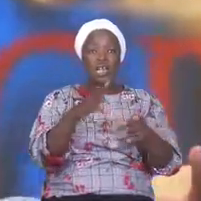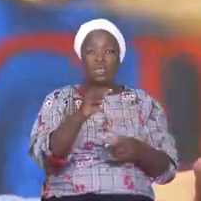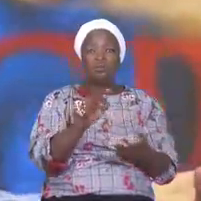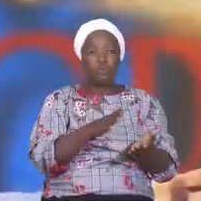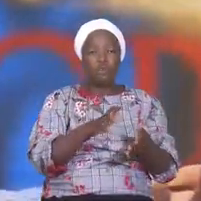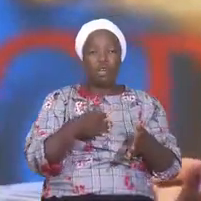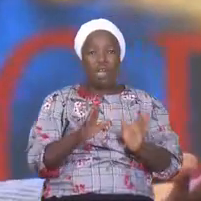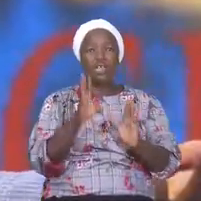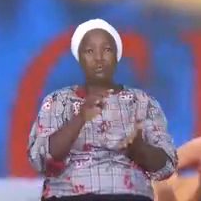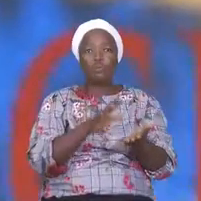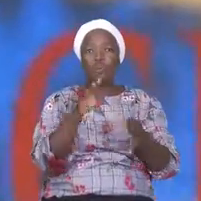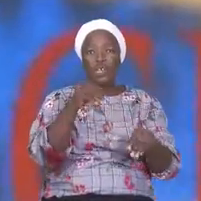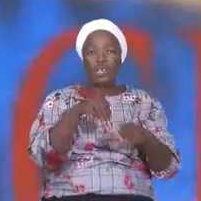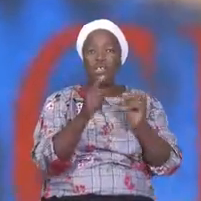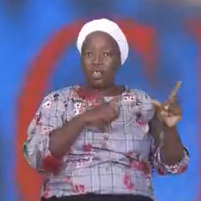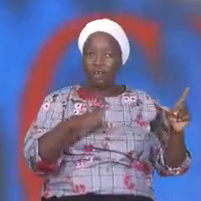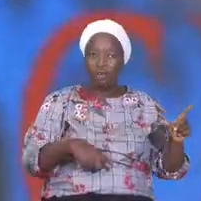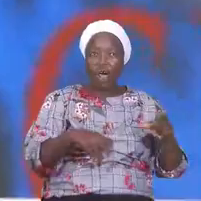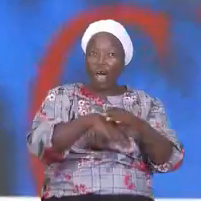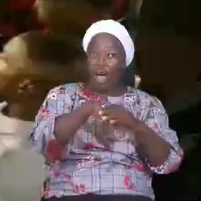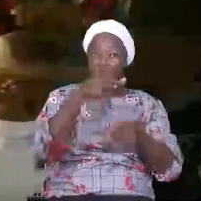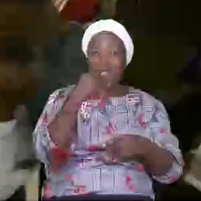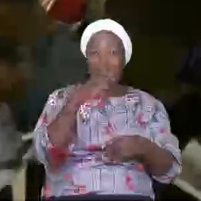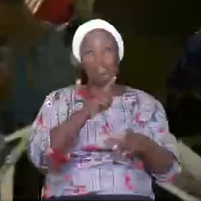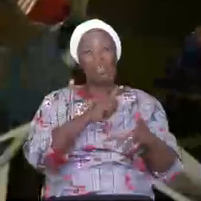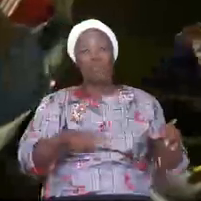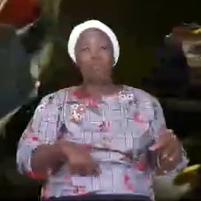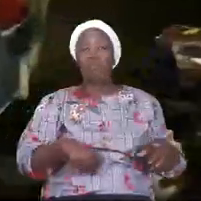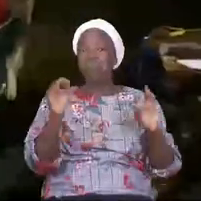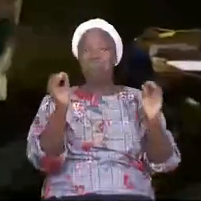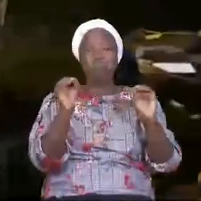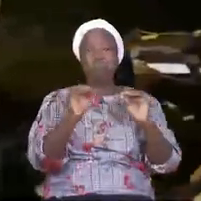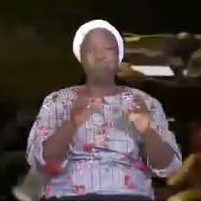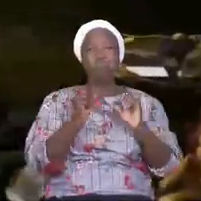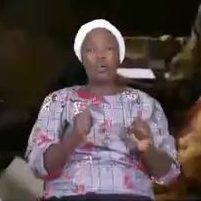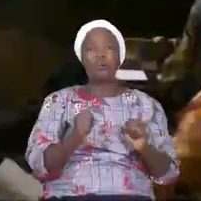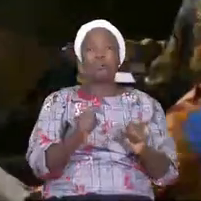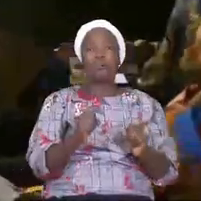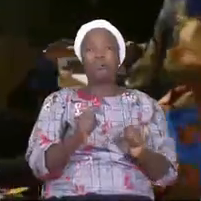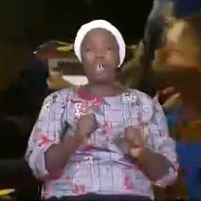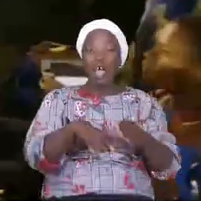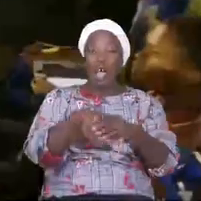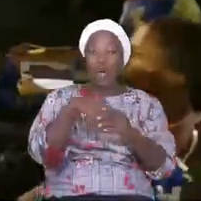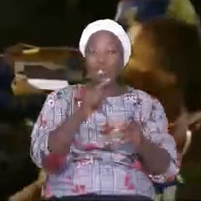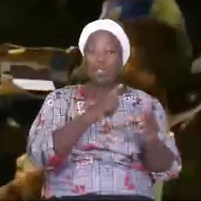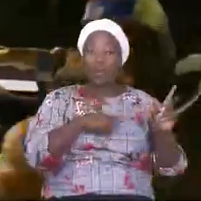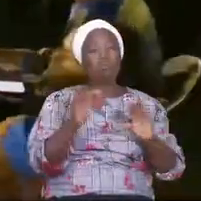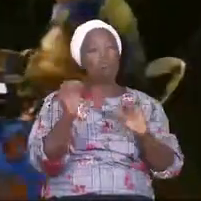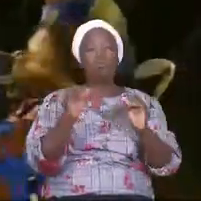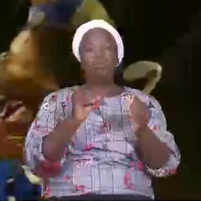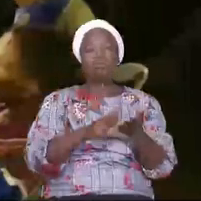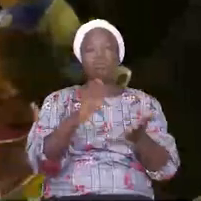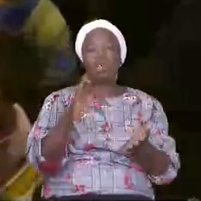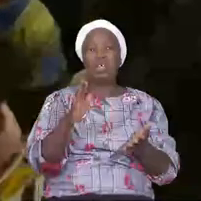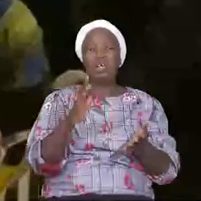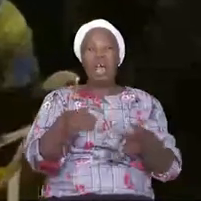que celui qui se glorifie dans le Seigneur. Hors du Seigneur, il n'y a pas de